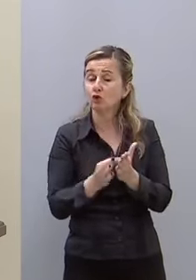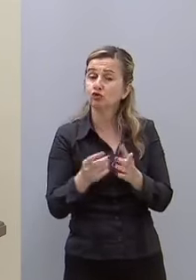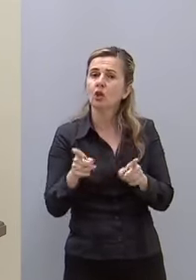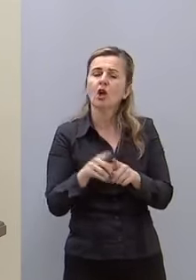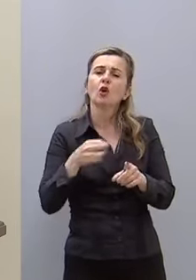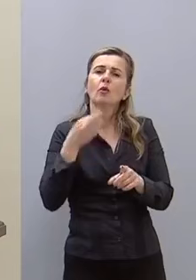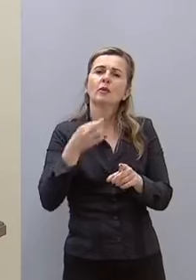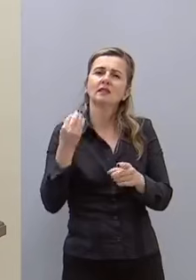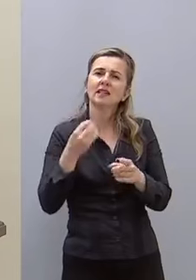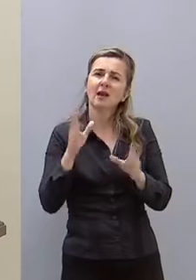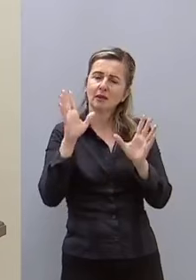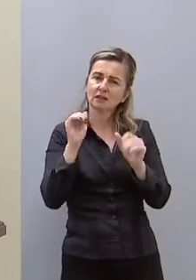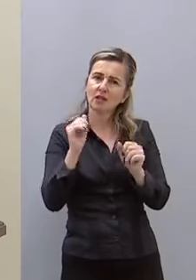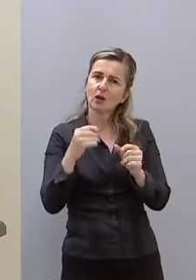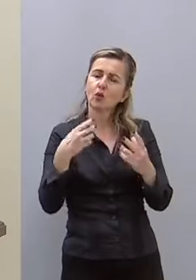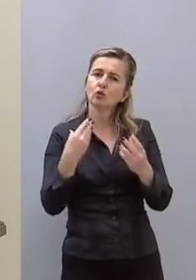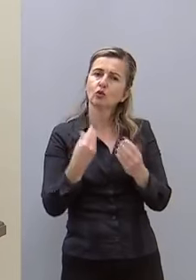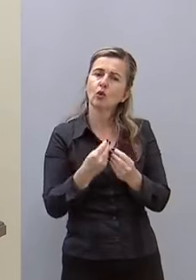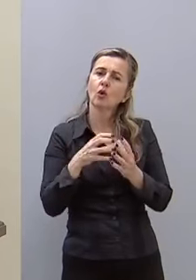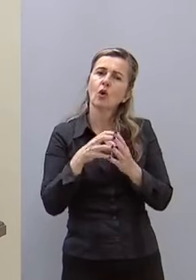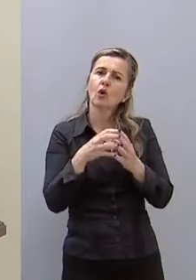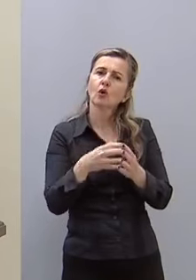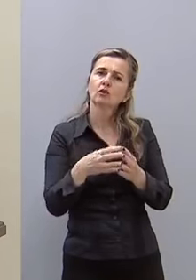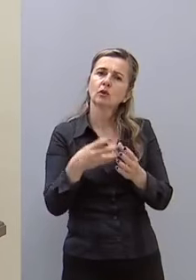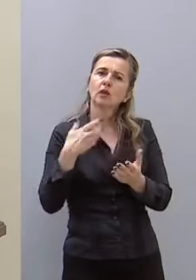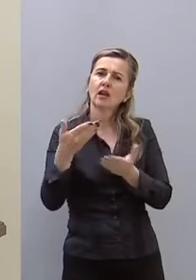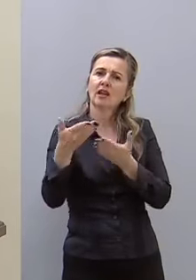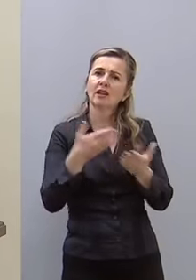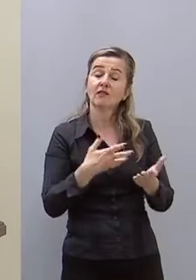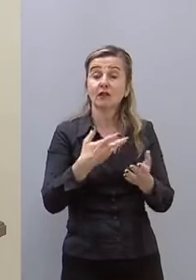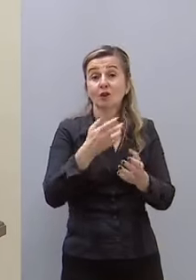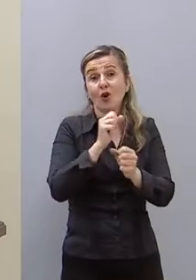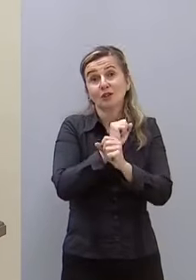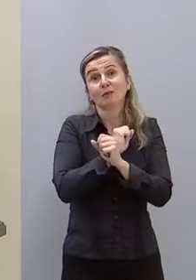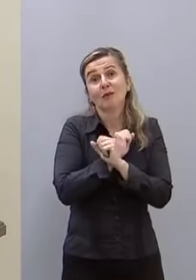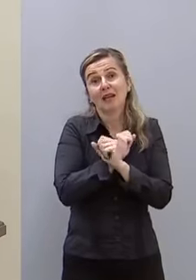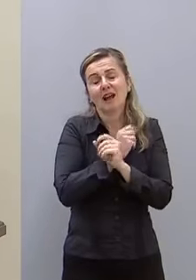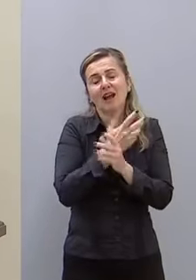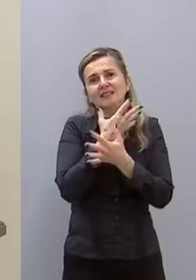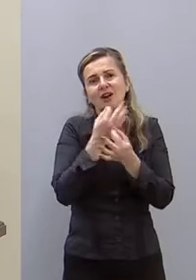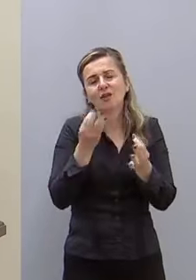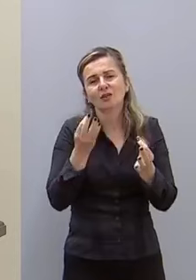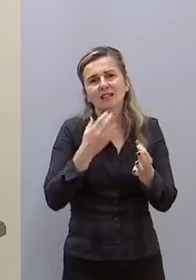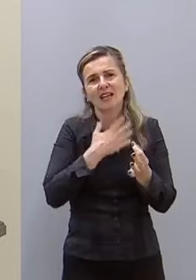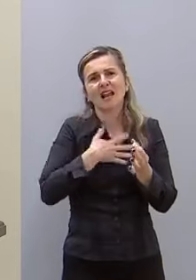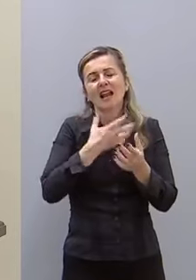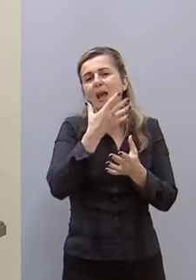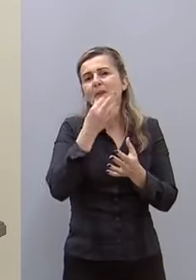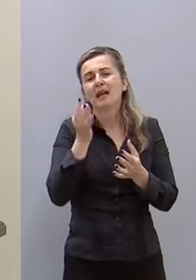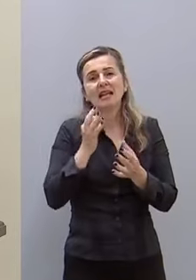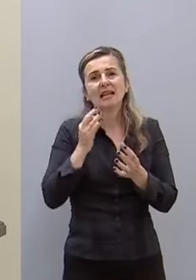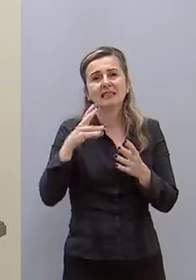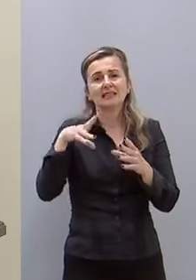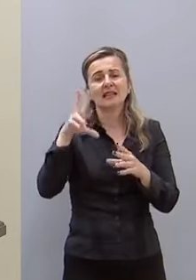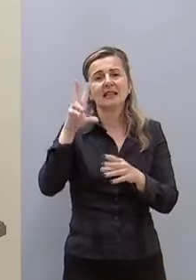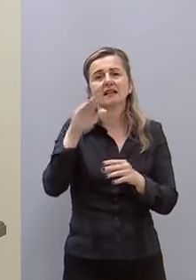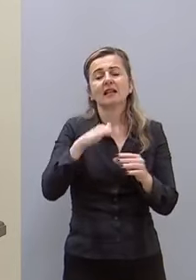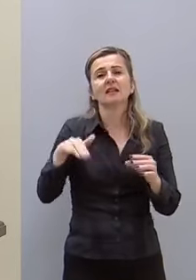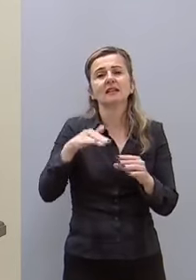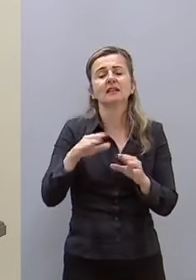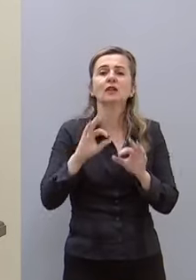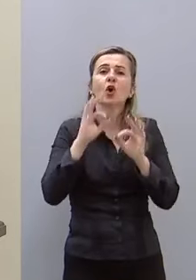lasciamo con un contributo che è anche un invito alla speranza e ammirare le bellezze del trentino ci arriva da lontano primiero il